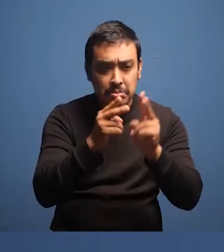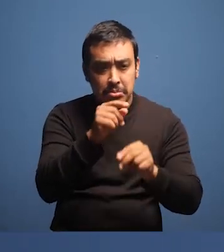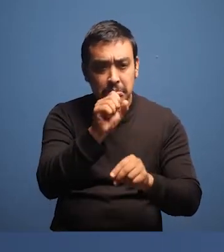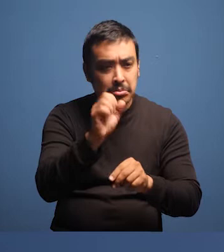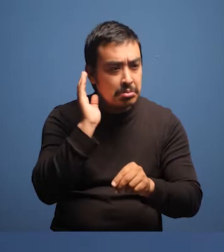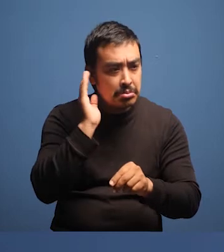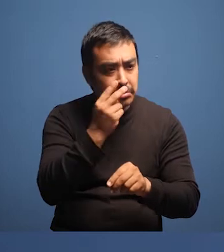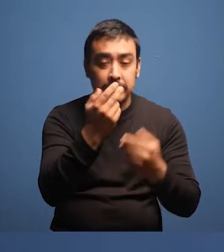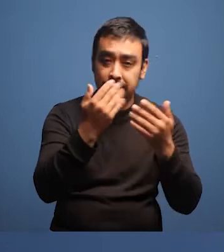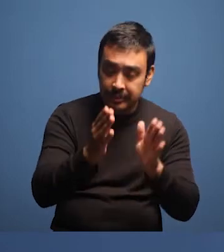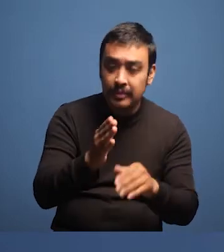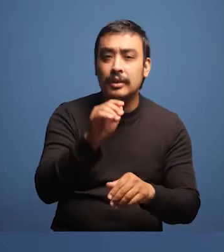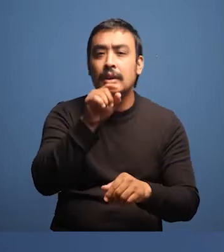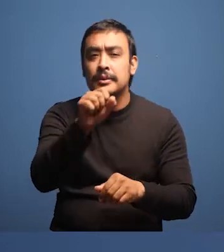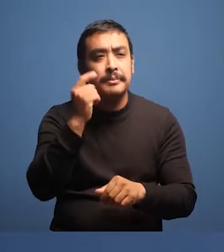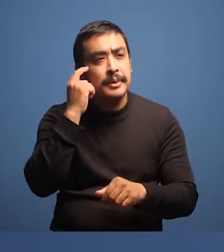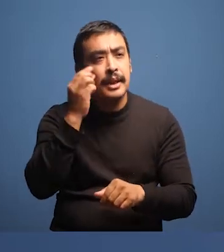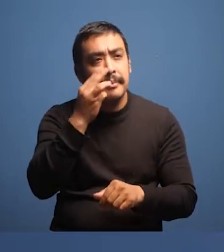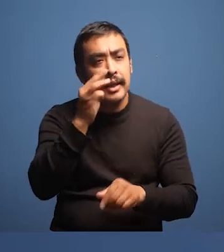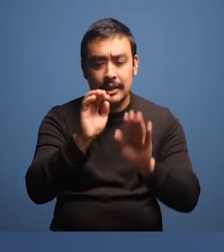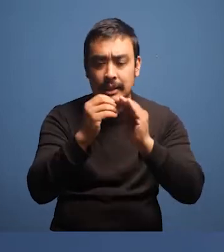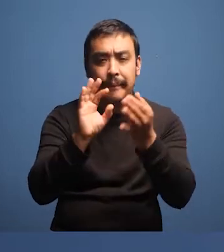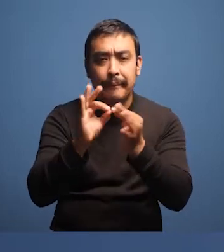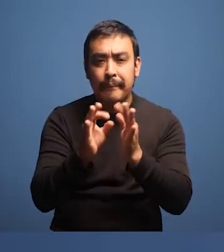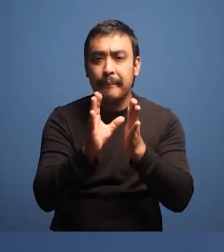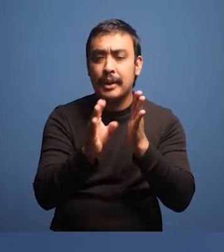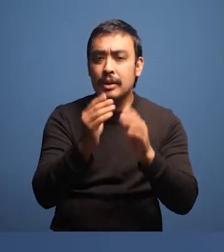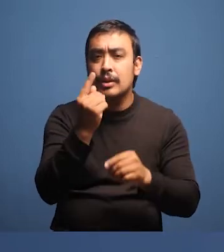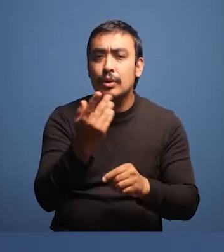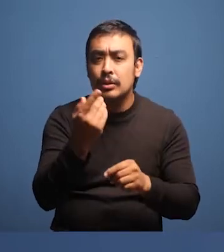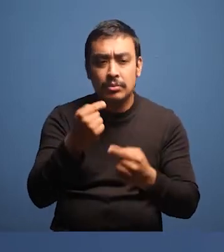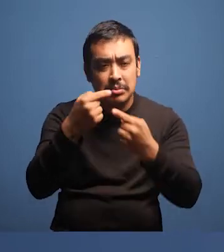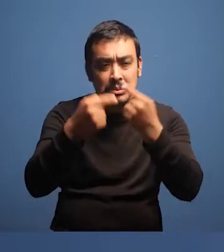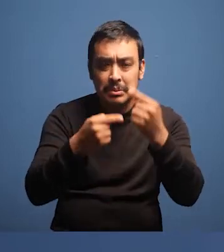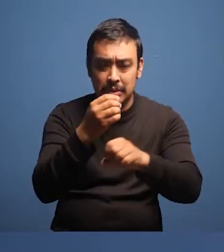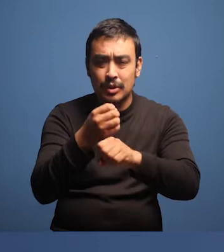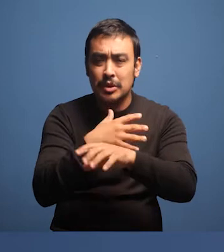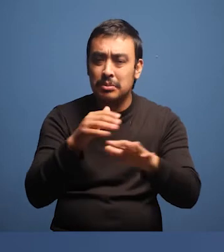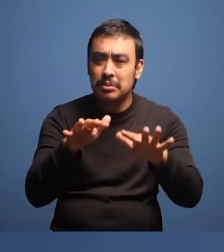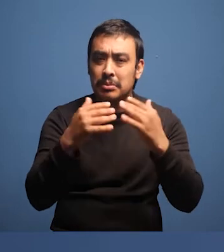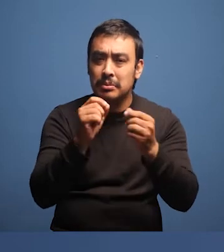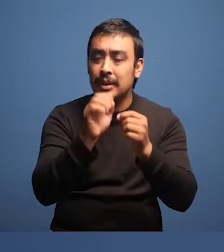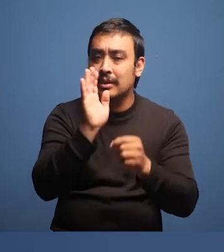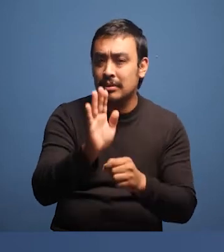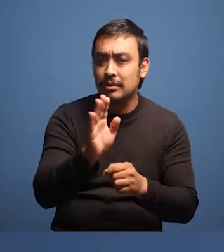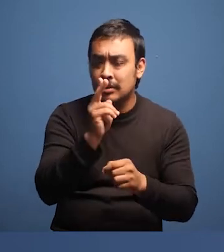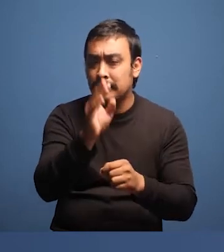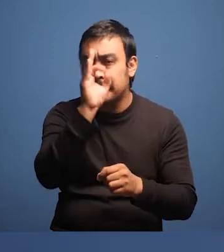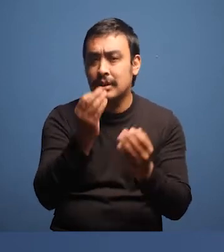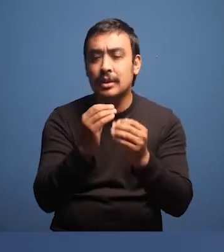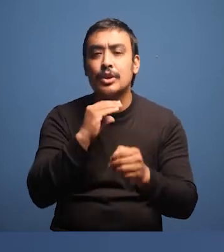नै सकेका छौँ। र हजुरको विचारमा चाहिँ सोसियल मिडिया प्लेटफर्महरूले चाहिँ कस्तो कस्तो नेगेटिभ इम्प्याक्ट्सहरू पारेछ स्पेसली युथ